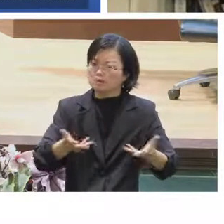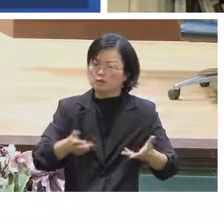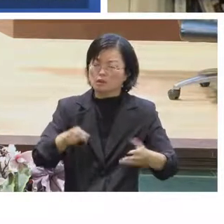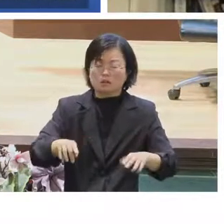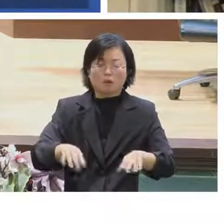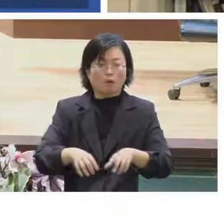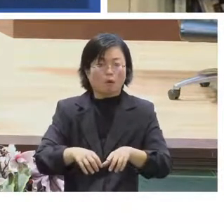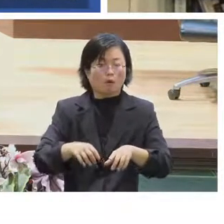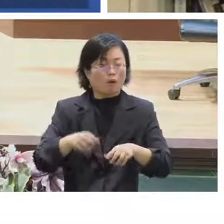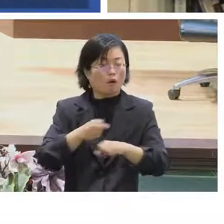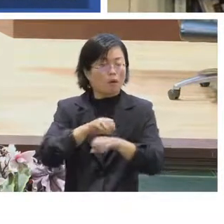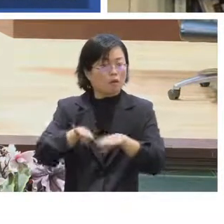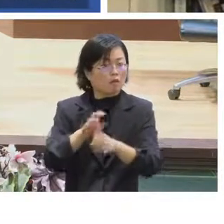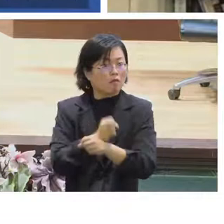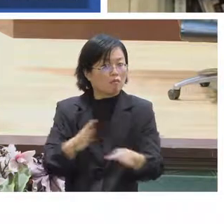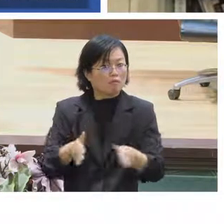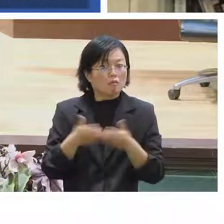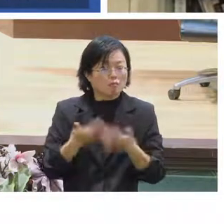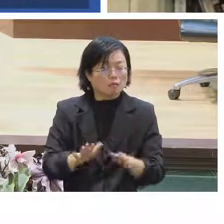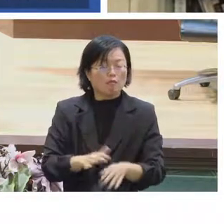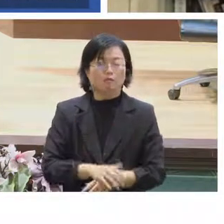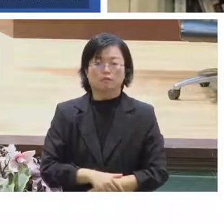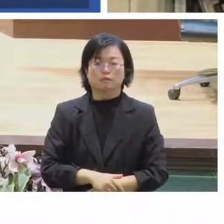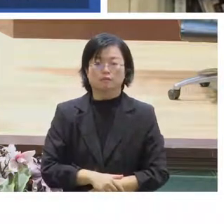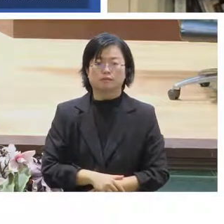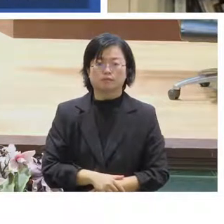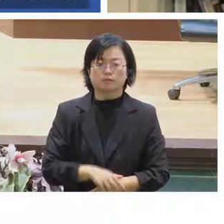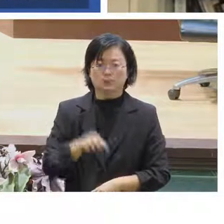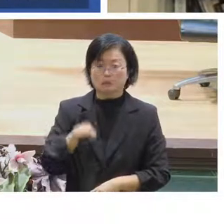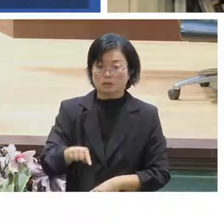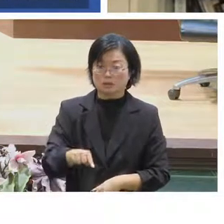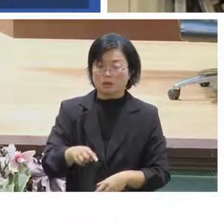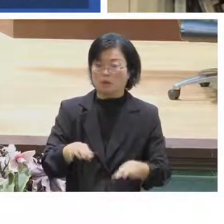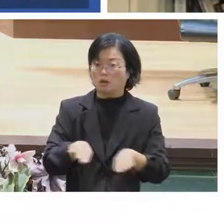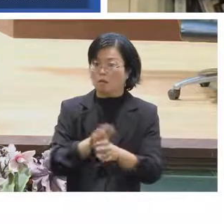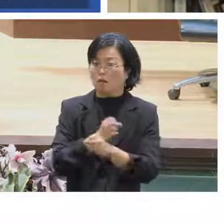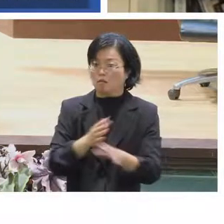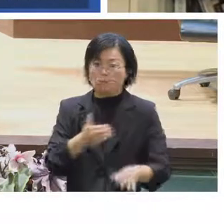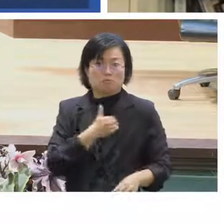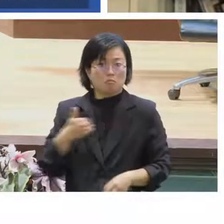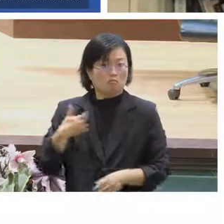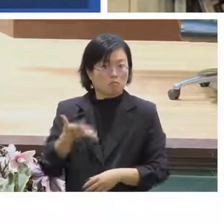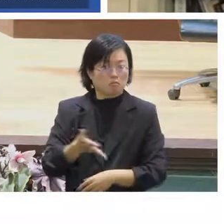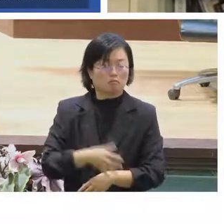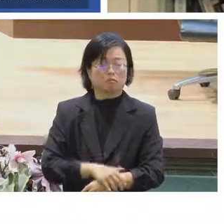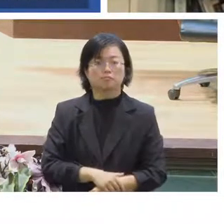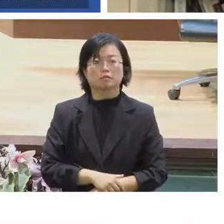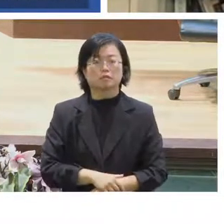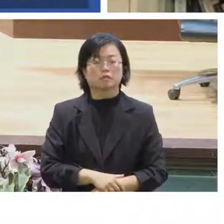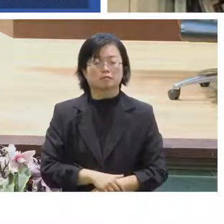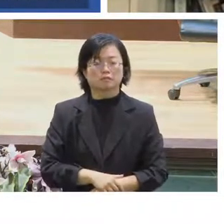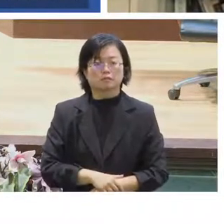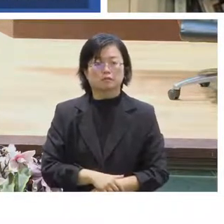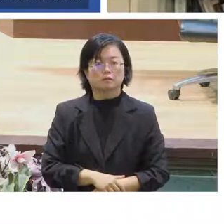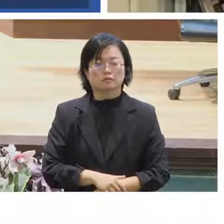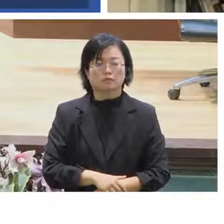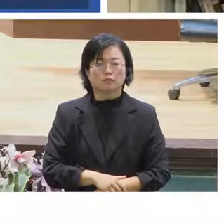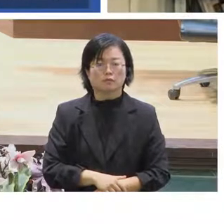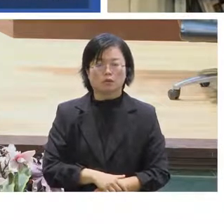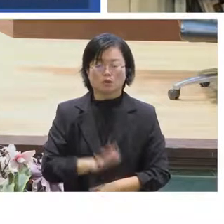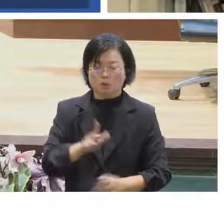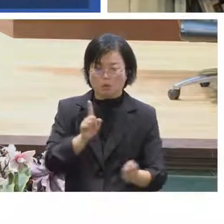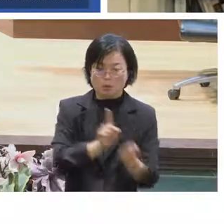放，包括就是这个开放的这个可能性在哪里，在香港。然后有哪些实际的